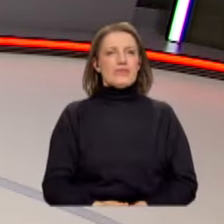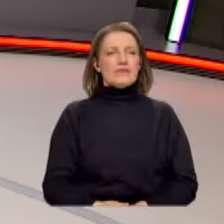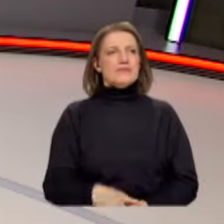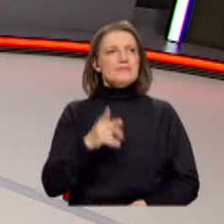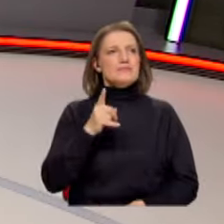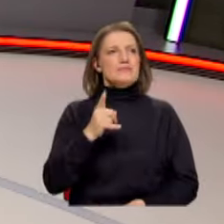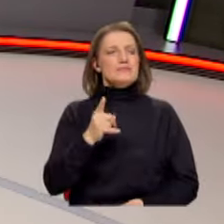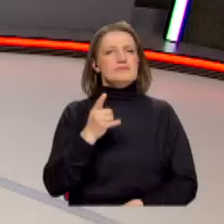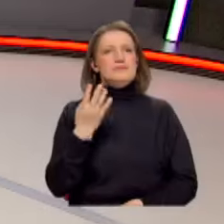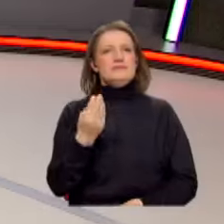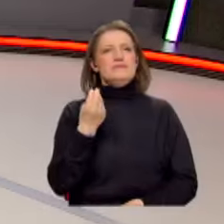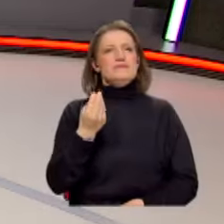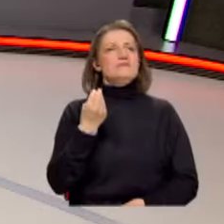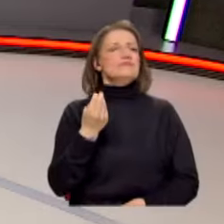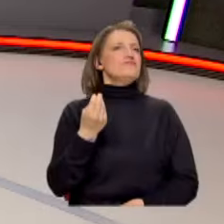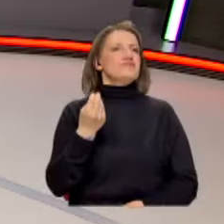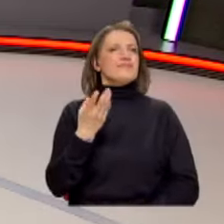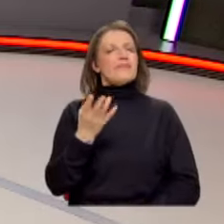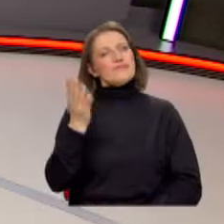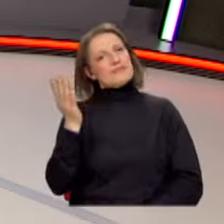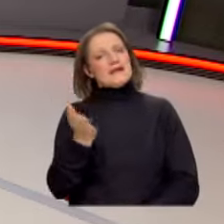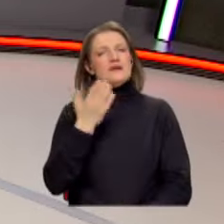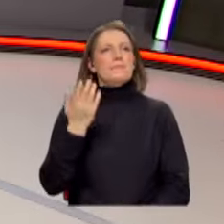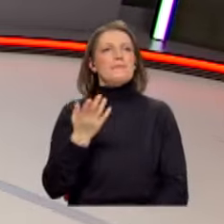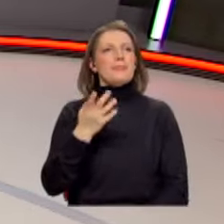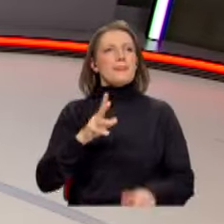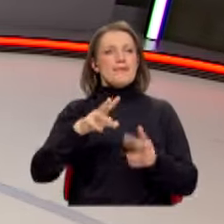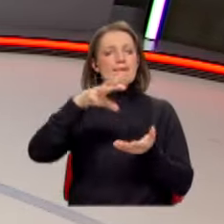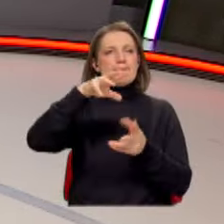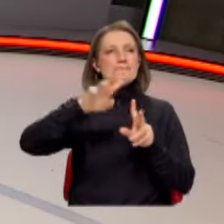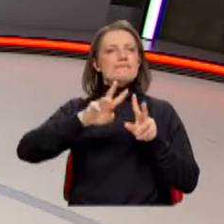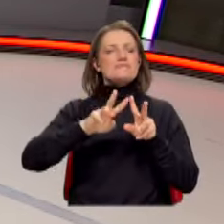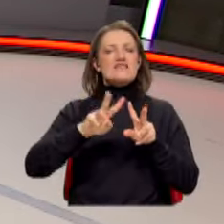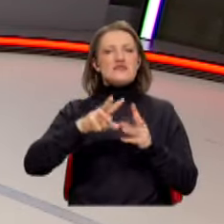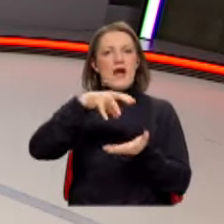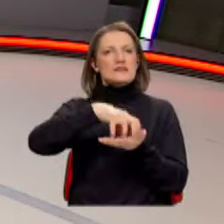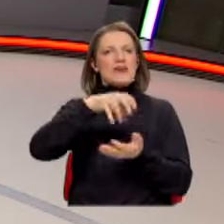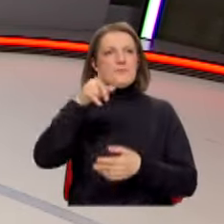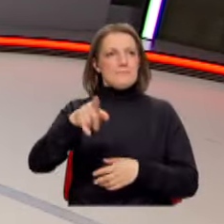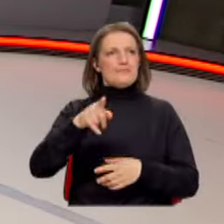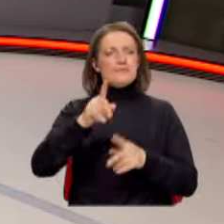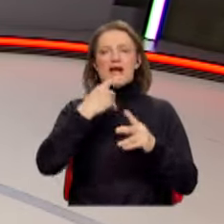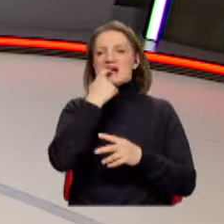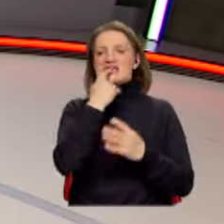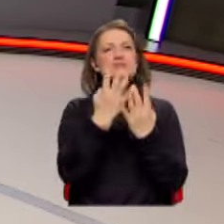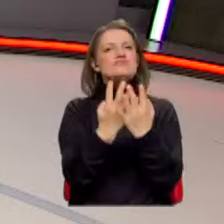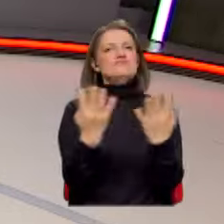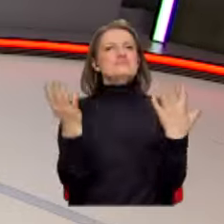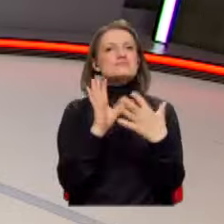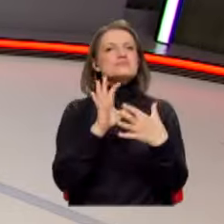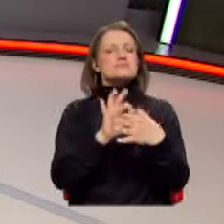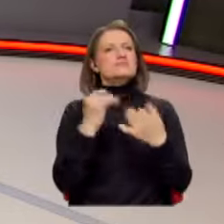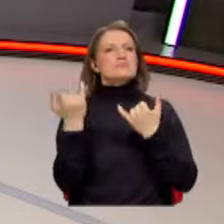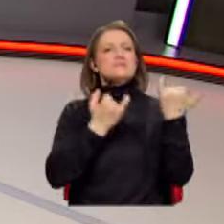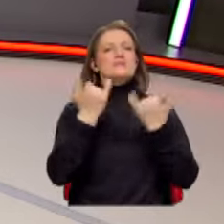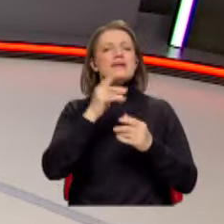Bu da iyi tutturulmuş filan diye düşünülmüştü yani, neyse. Mescid-i Aksa tellerle çevrilmiş. O tellerle ilgili de polemikler var.